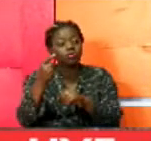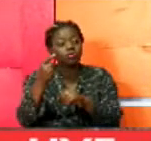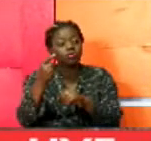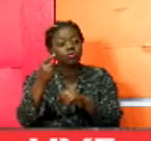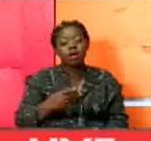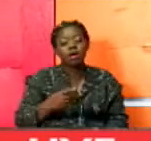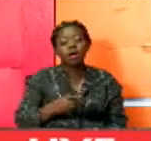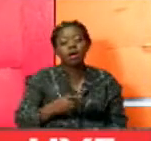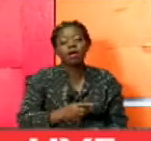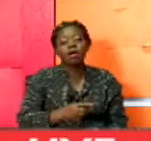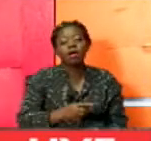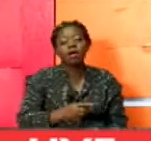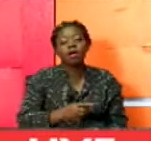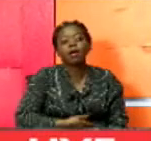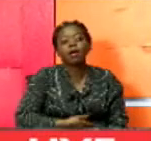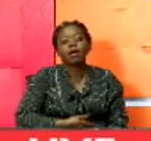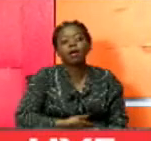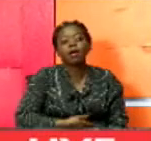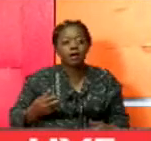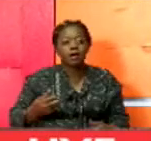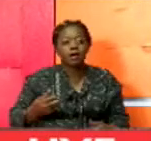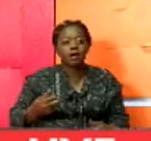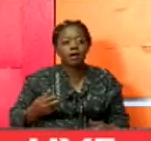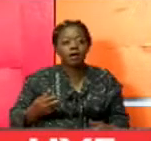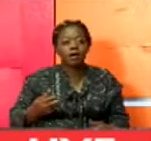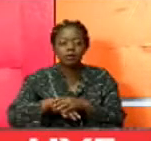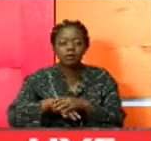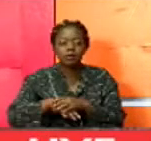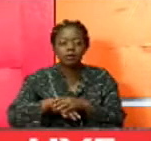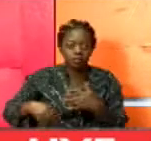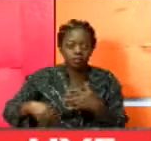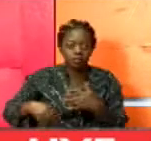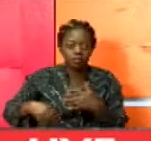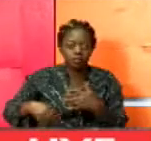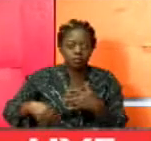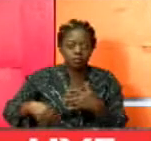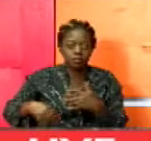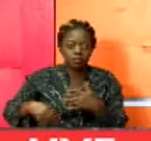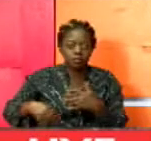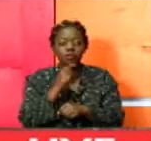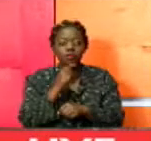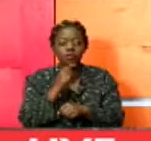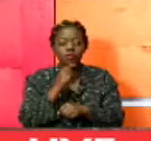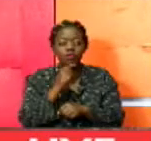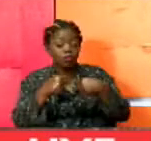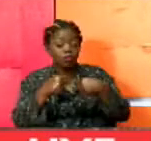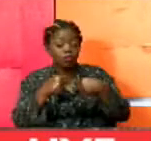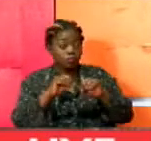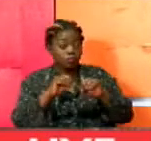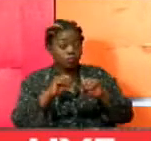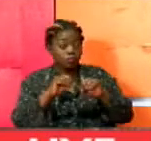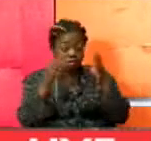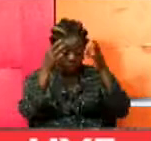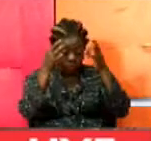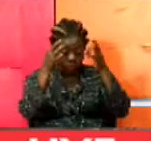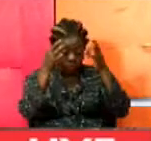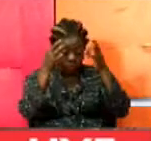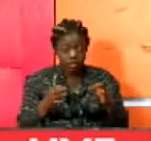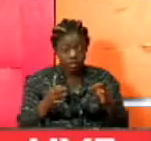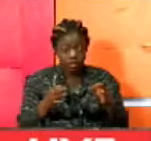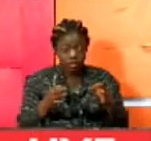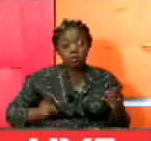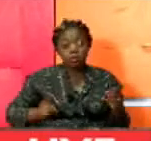bastavinga. Oluusi kyayi ayiddereeti, oluusi olina abakozi tobalagidde kyakkola. Ate bw'osalawo